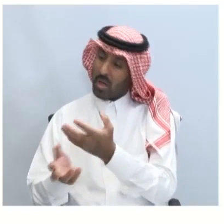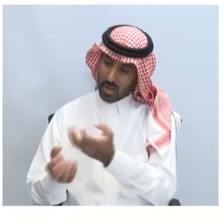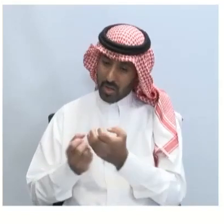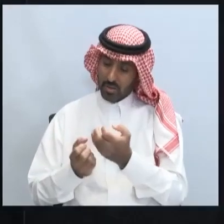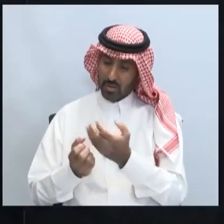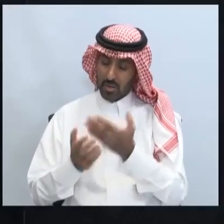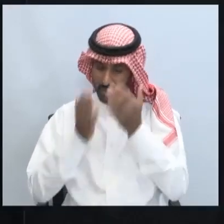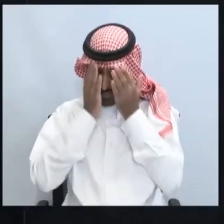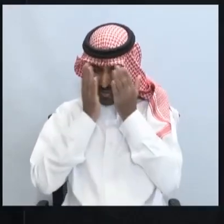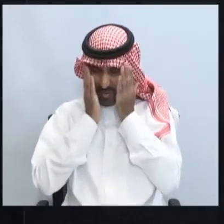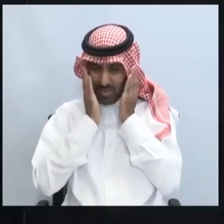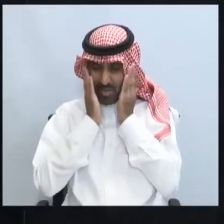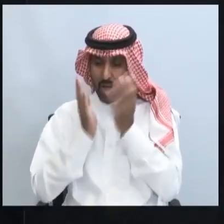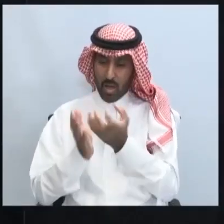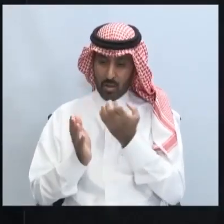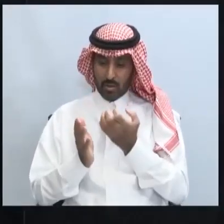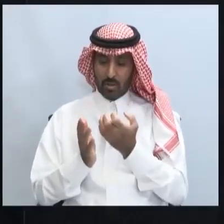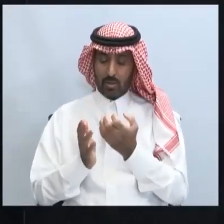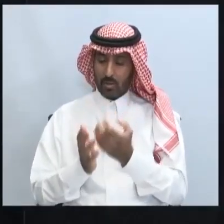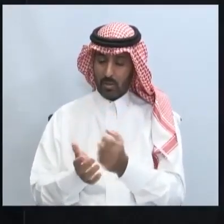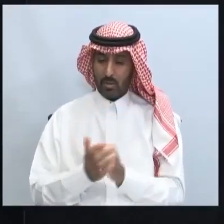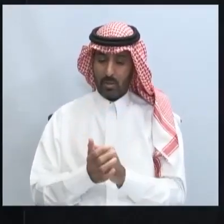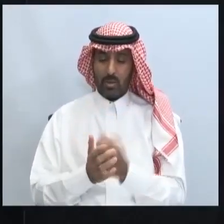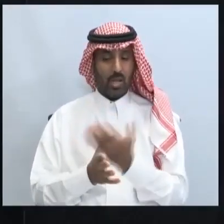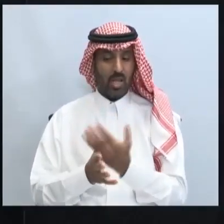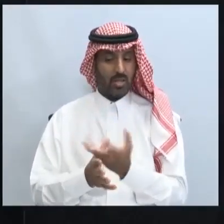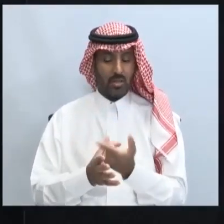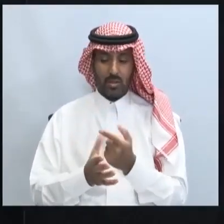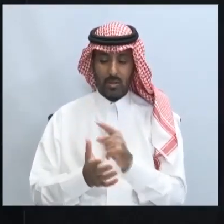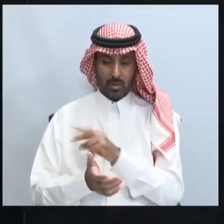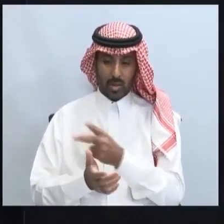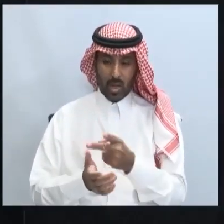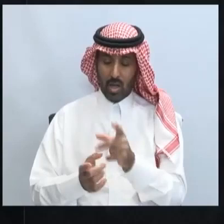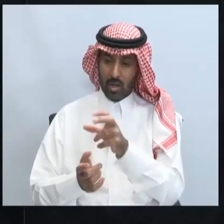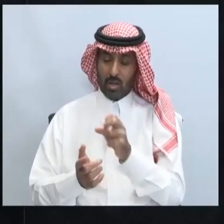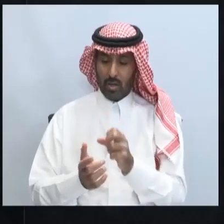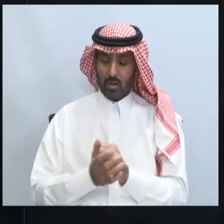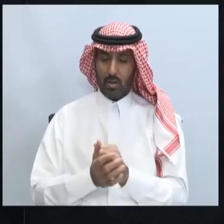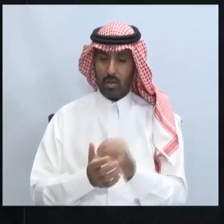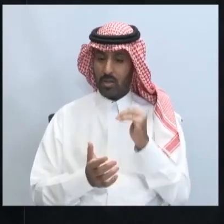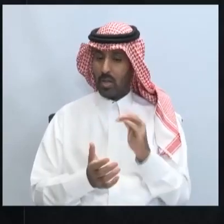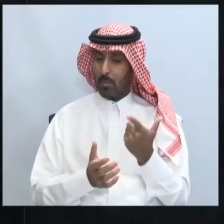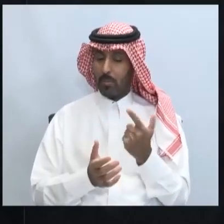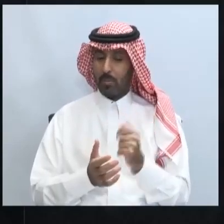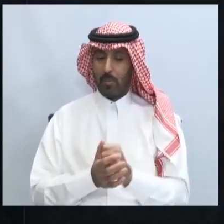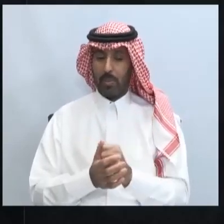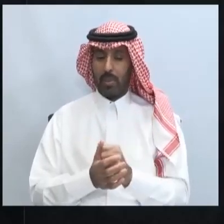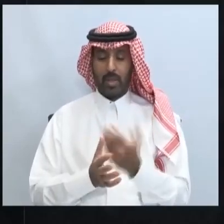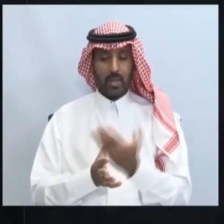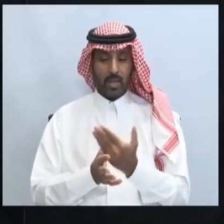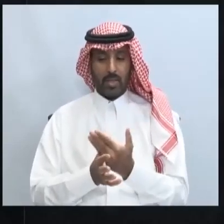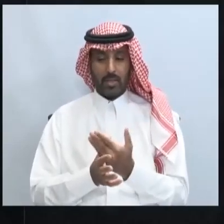قال له لما لا استخدم ناشف الاخرين احسنتم قد قلنا الاجابه قبل قليل احسنتم لان